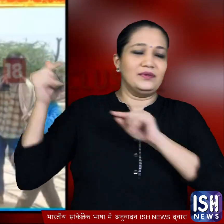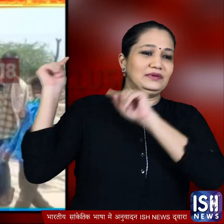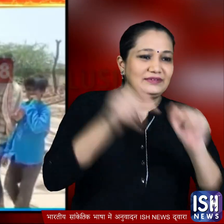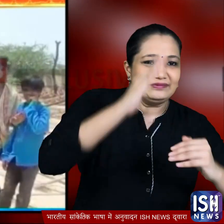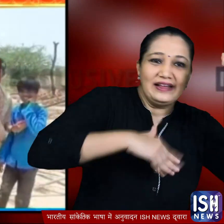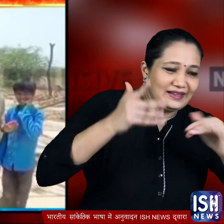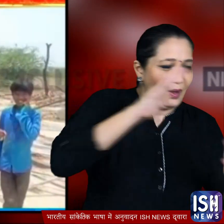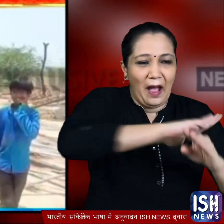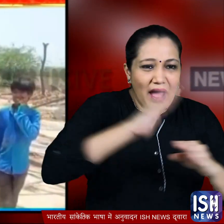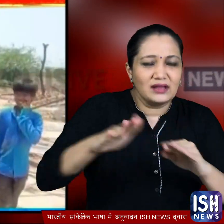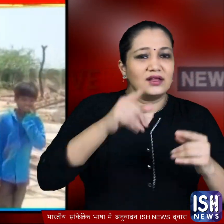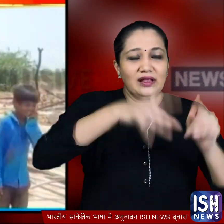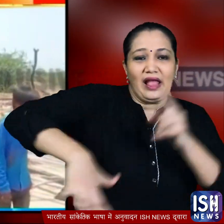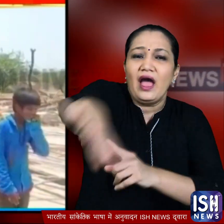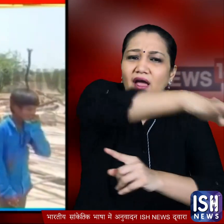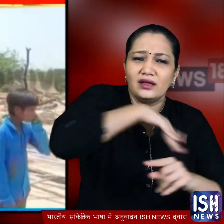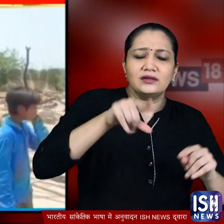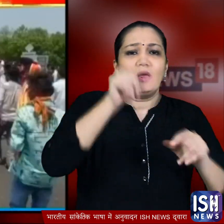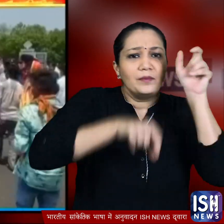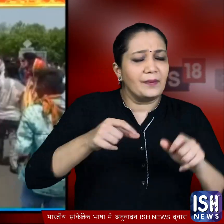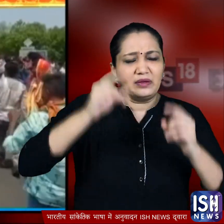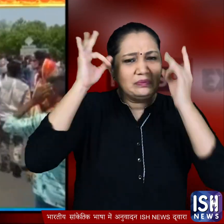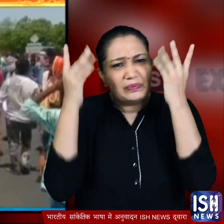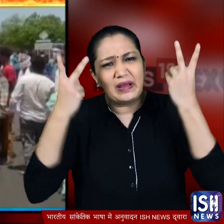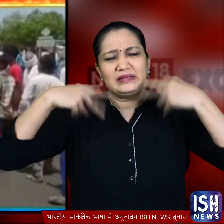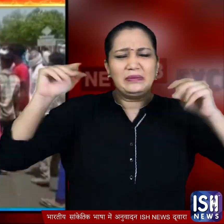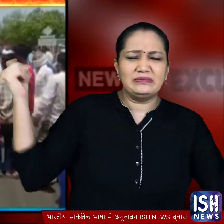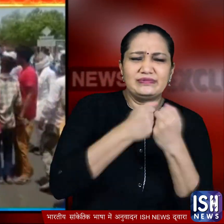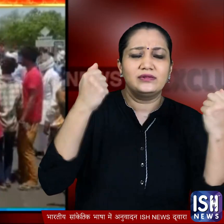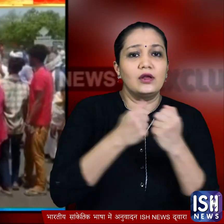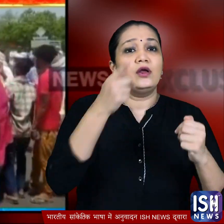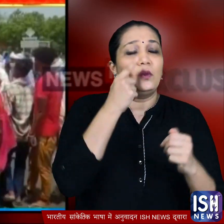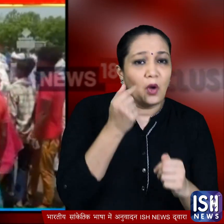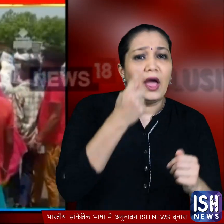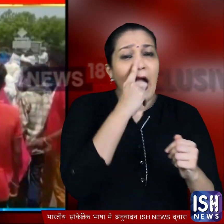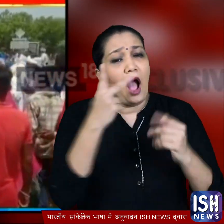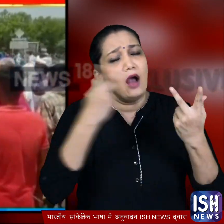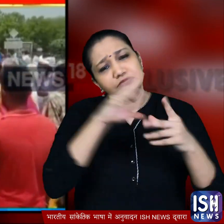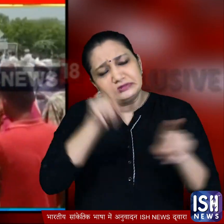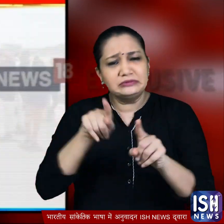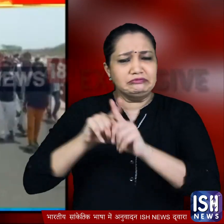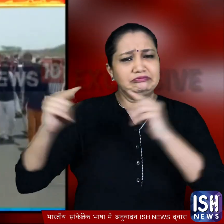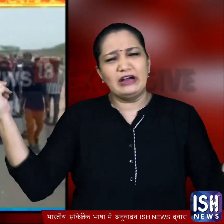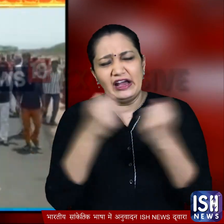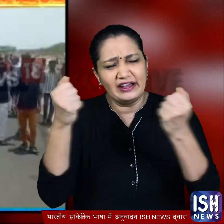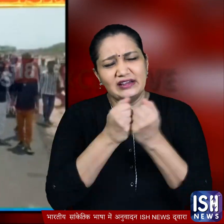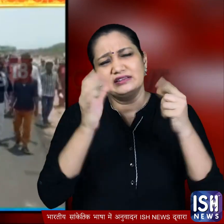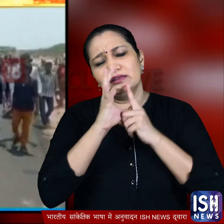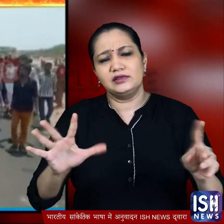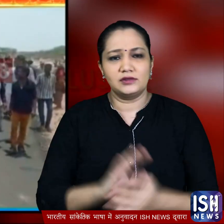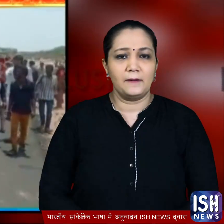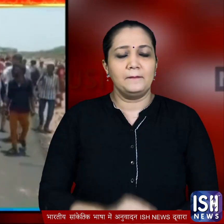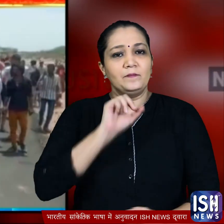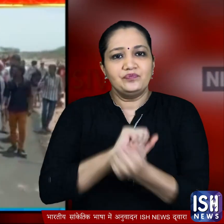हटाने की कार्रवाई शुरू हुई, चारागाह की जमीन पर बसे लोगों ने हाय तौबा मचा दी। पुरुषों के साथ महिलाओं ने भी मैदान मार लिया। नतीजा ये हुआ